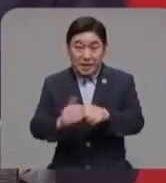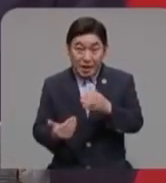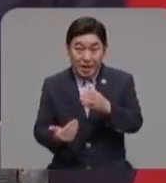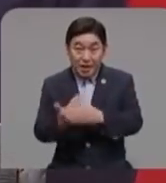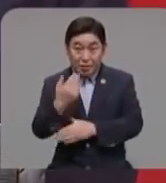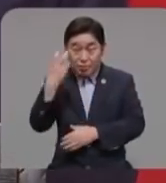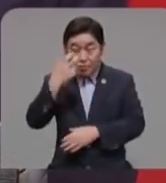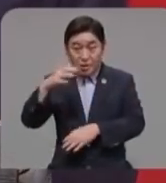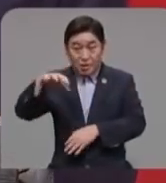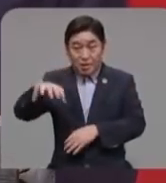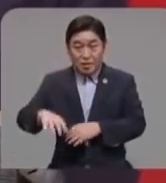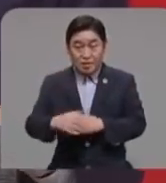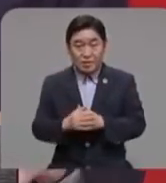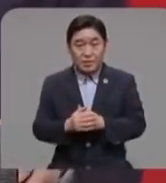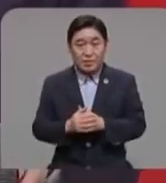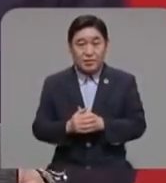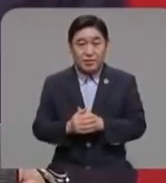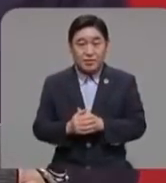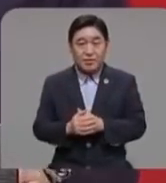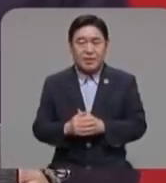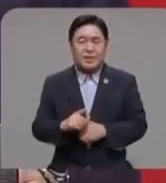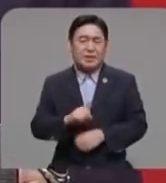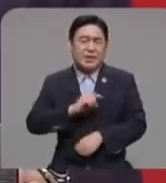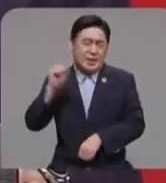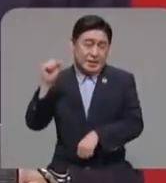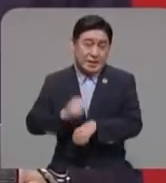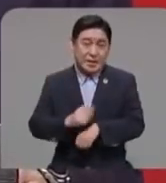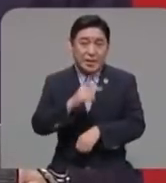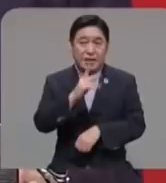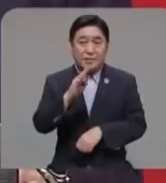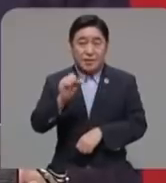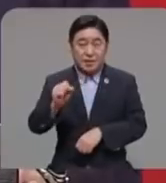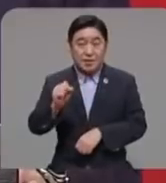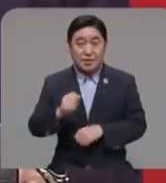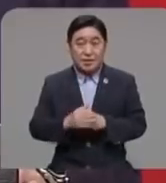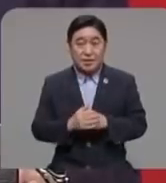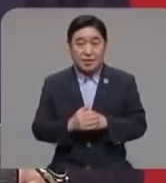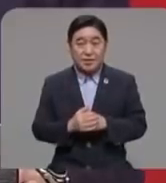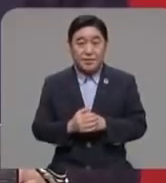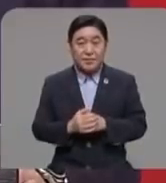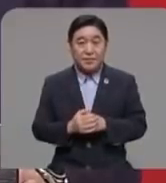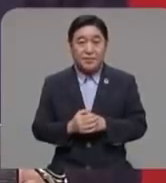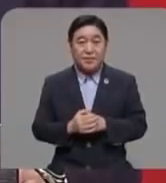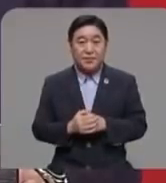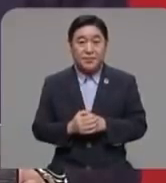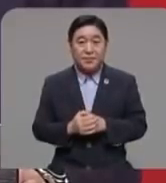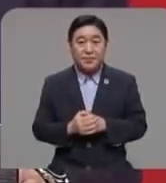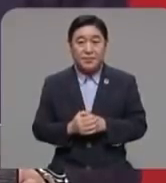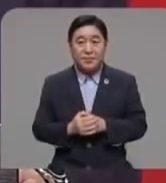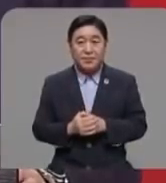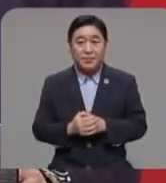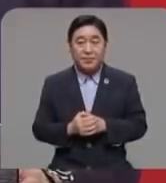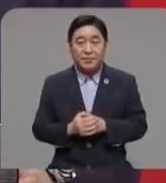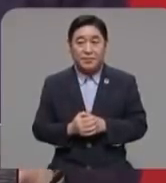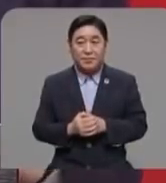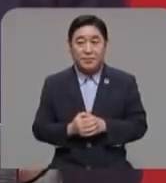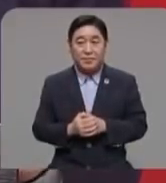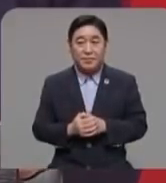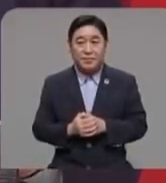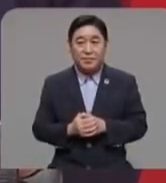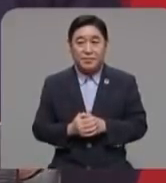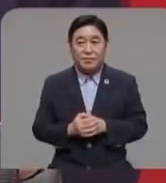나오는 여론조사. 그럼 잘 안 나오죠. 제가 제일 잘 나오는 거는 KBS 여론조사입니다. 팩트를 갖고 얘기를 하십시오. 네? 무슨?